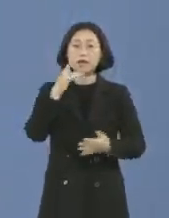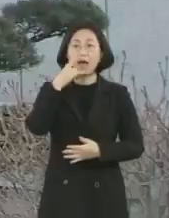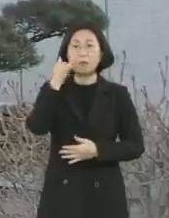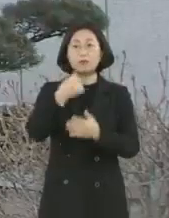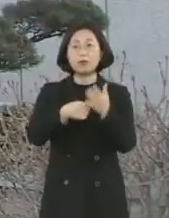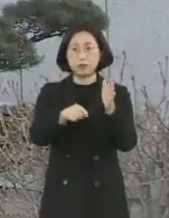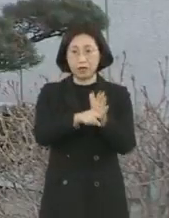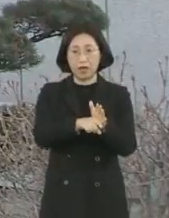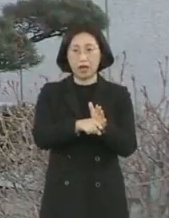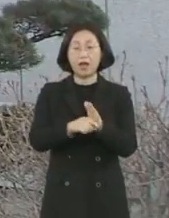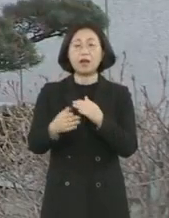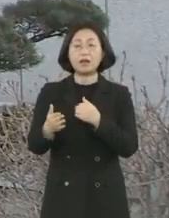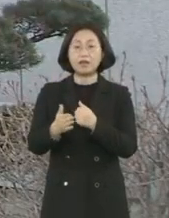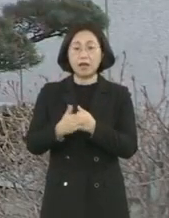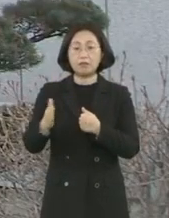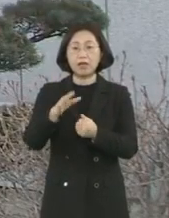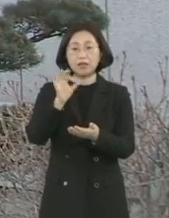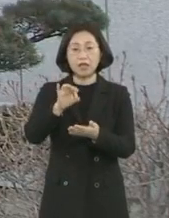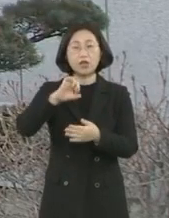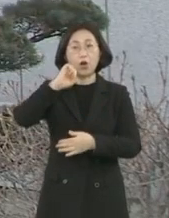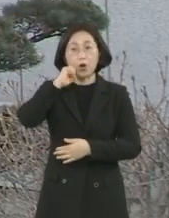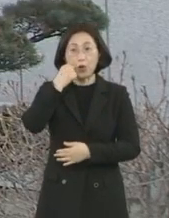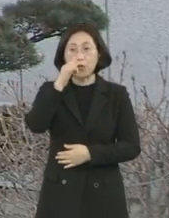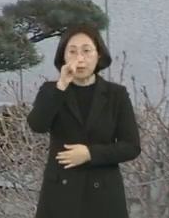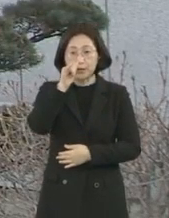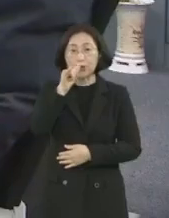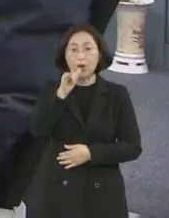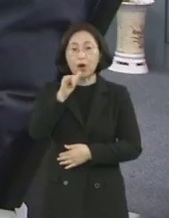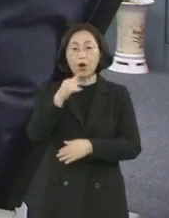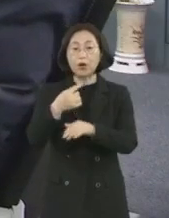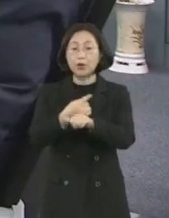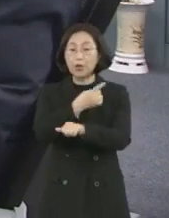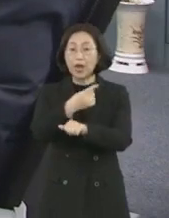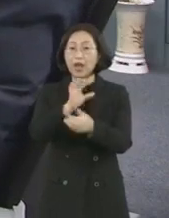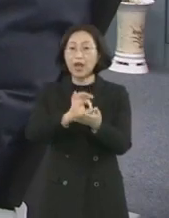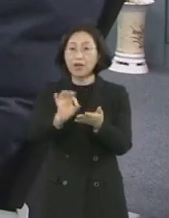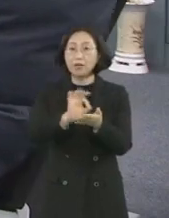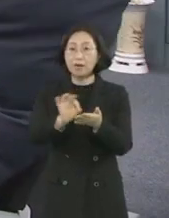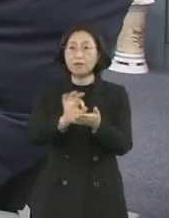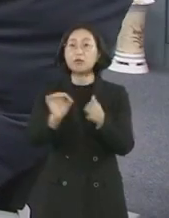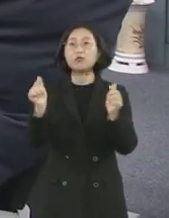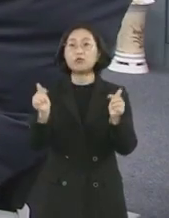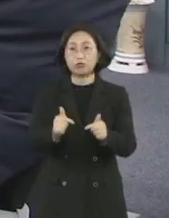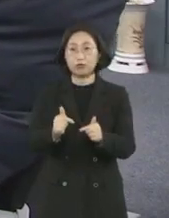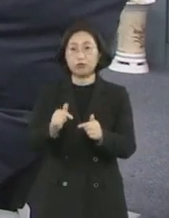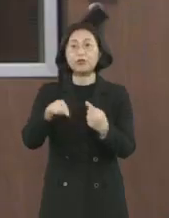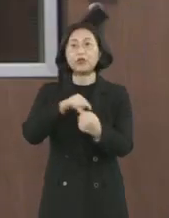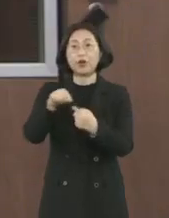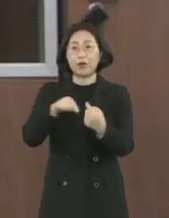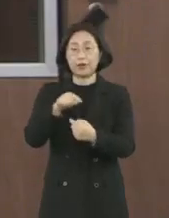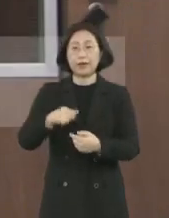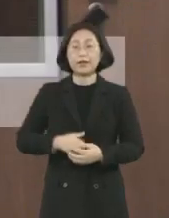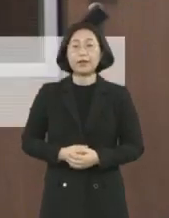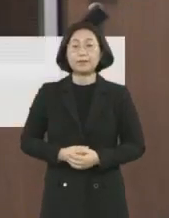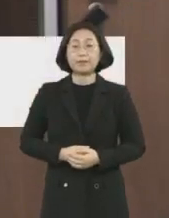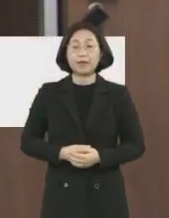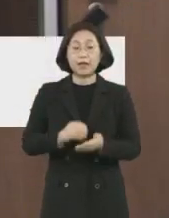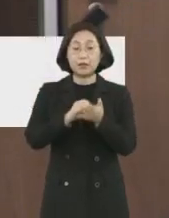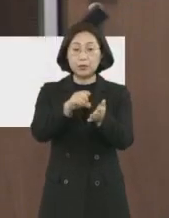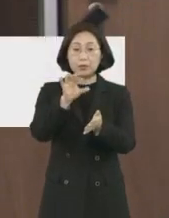선택이었다며 이로 인한 재정난 극복을 위해 대대적 경상경비 감축에 나서기로 했습니다. 등록금 동결로